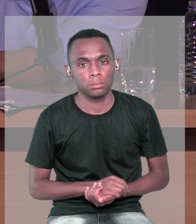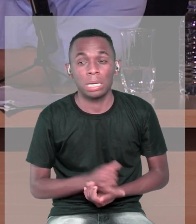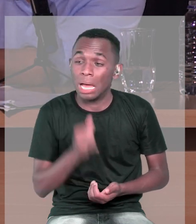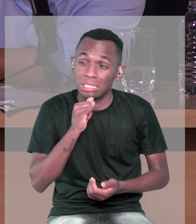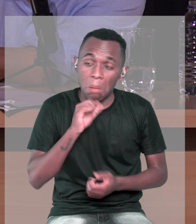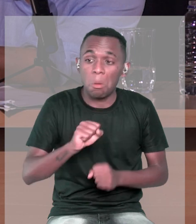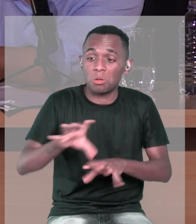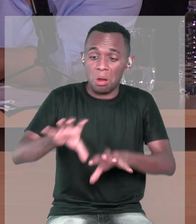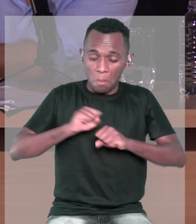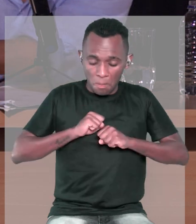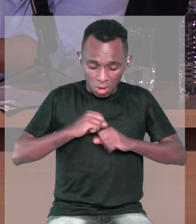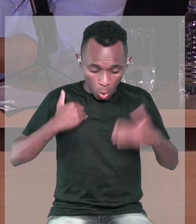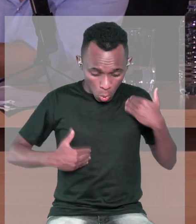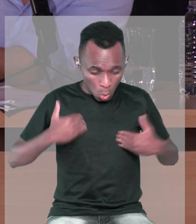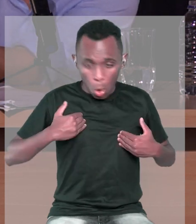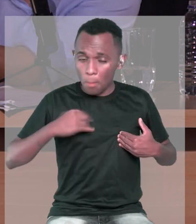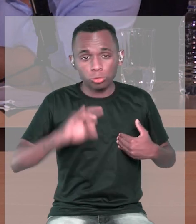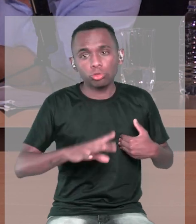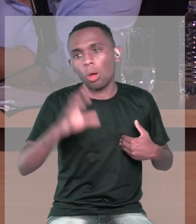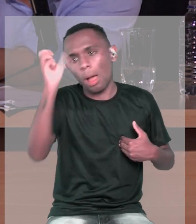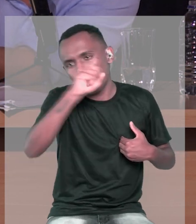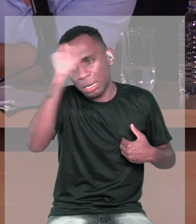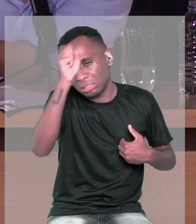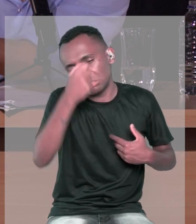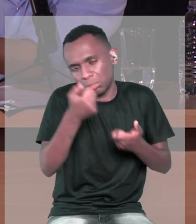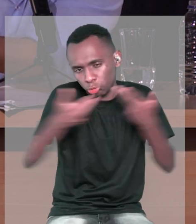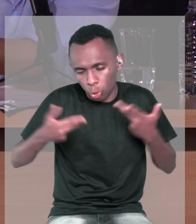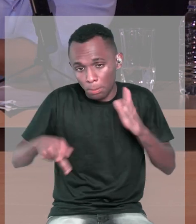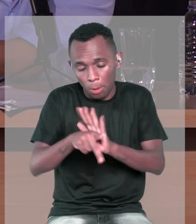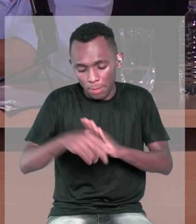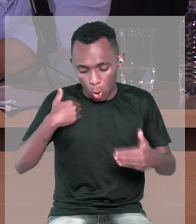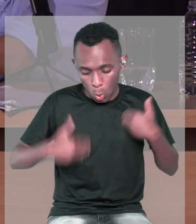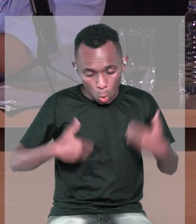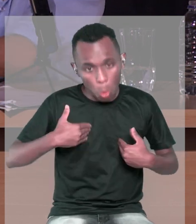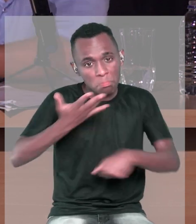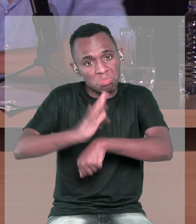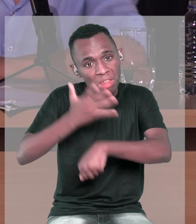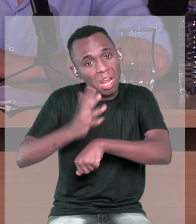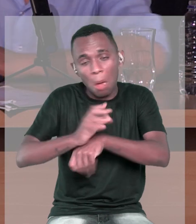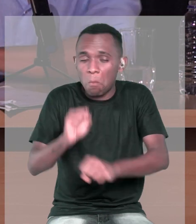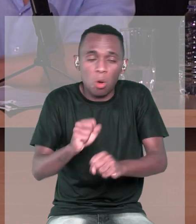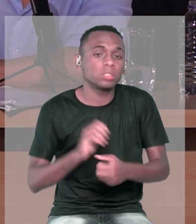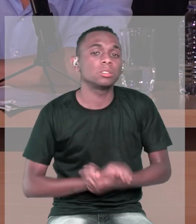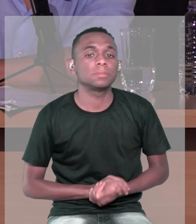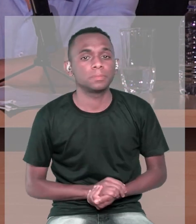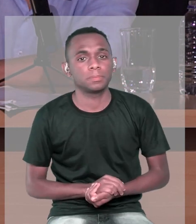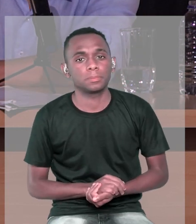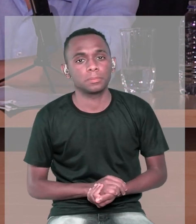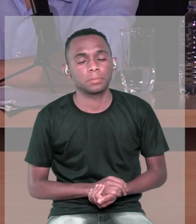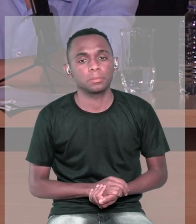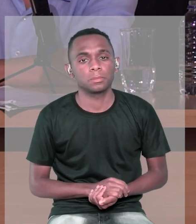pode se apropriar do seu corpo por aprendizados físicos, ok. Qu'est-ce que c'est que ce qu'on appelle